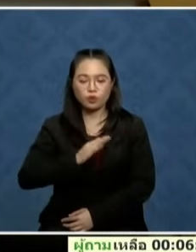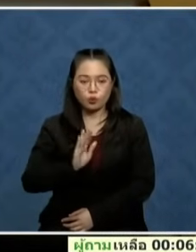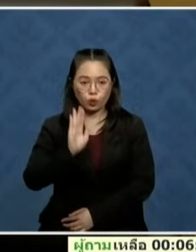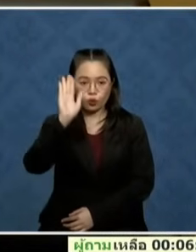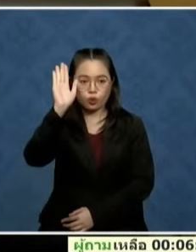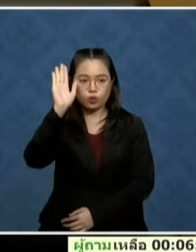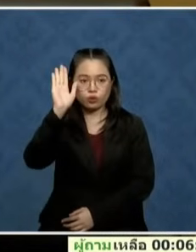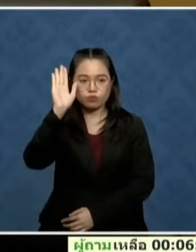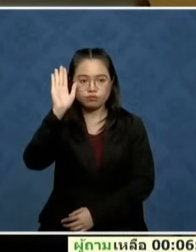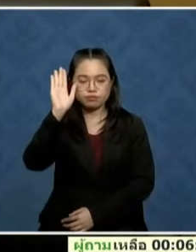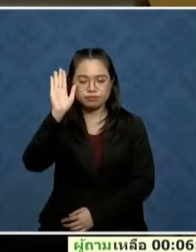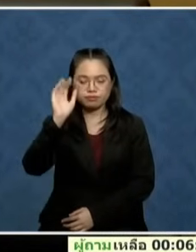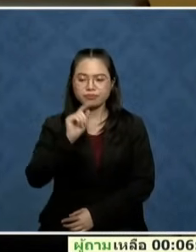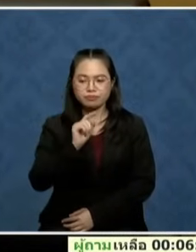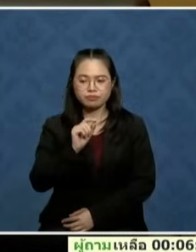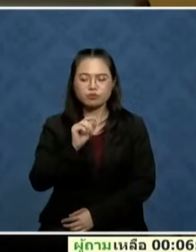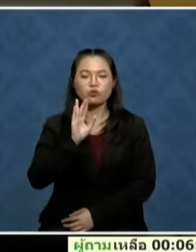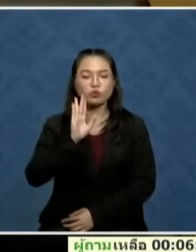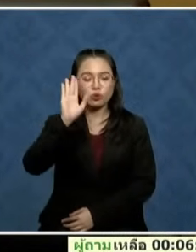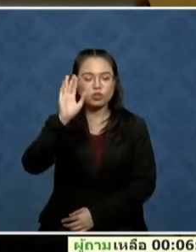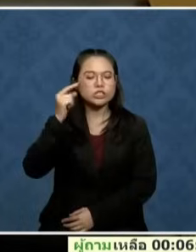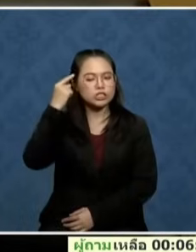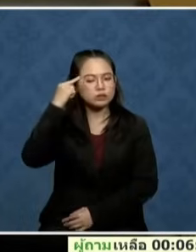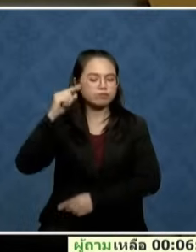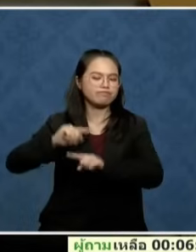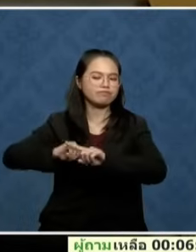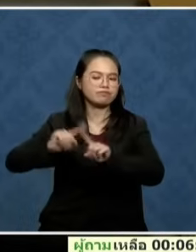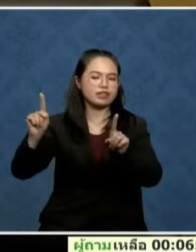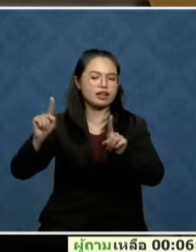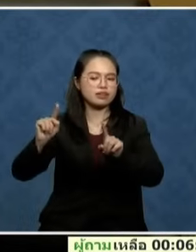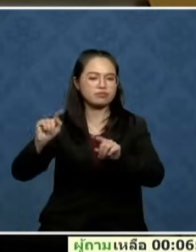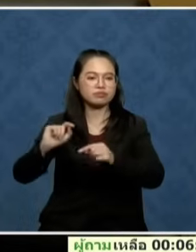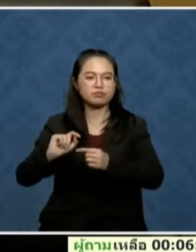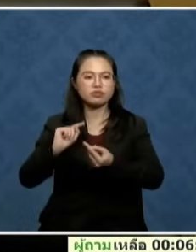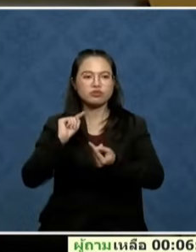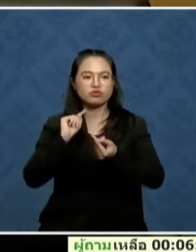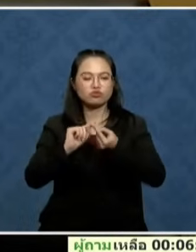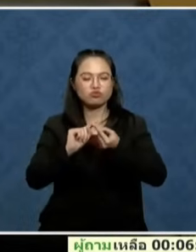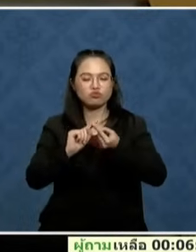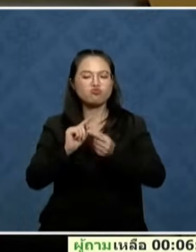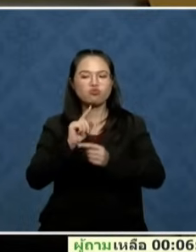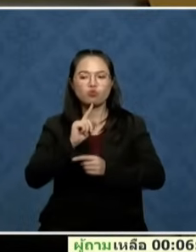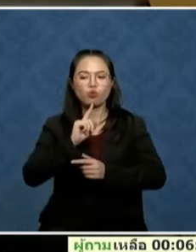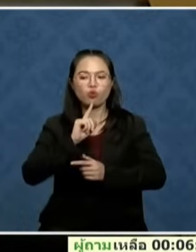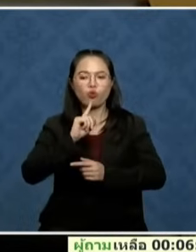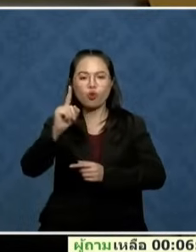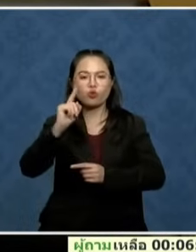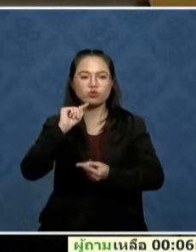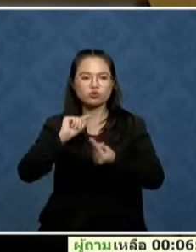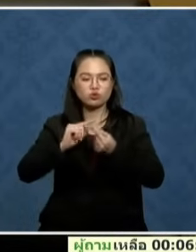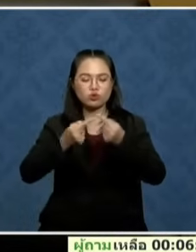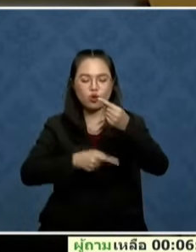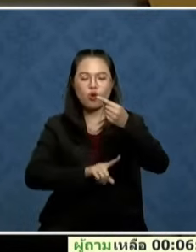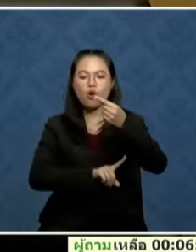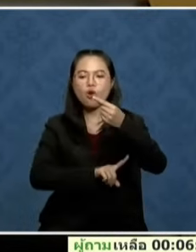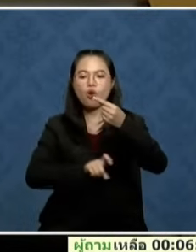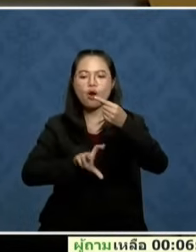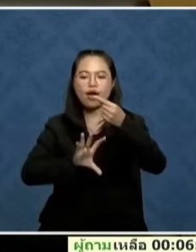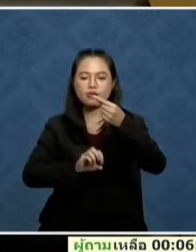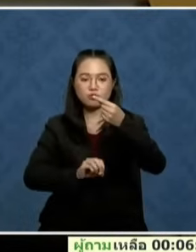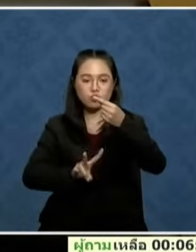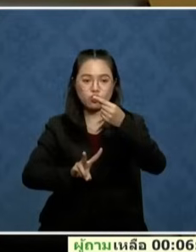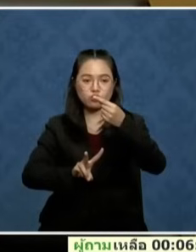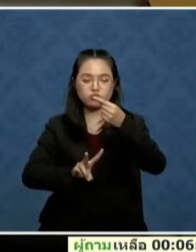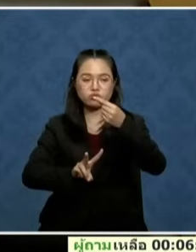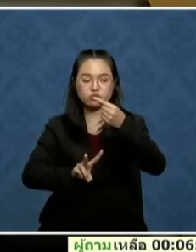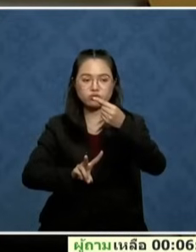งผู้ตั้งกระทู้นะคะในข้อที่152นะคะคือจริงๆฟังท่านมานานแล้วก็รวมทั้งเรื่